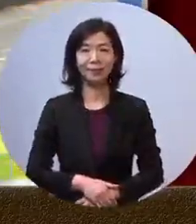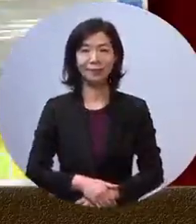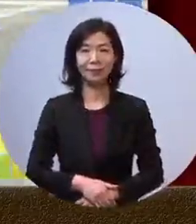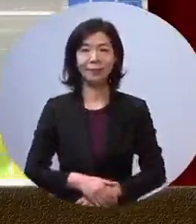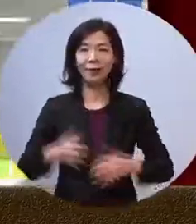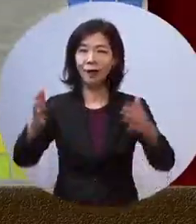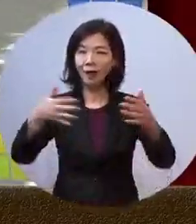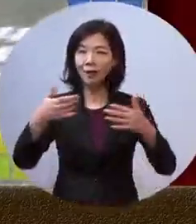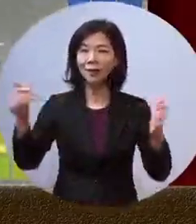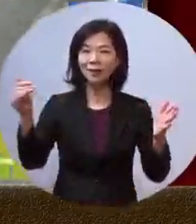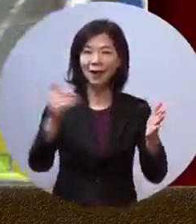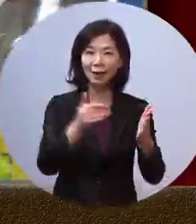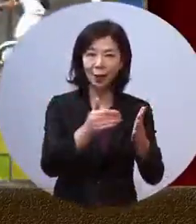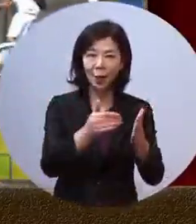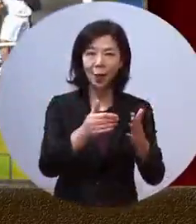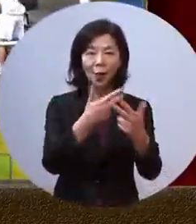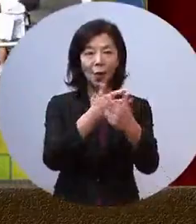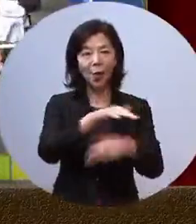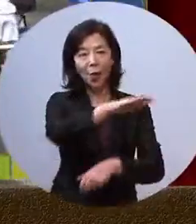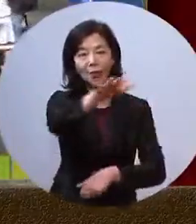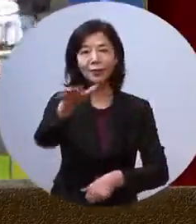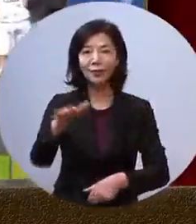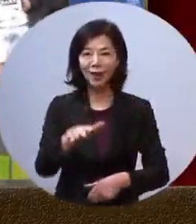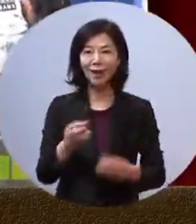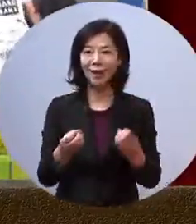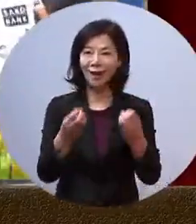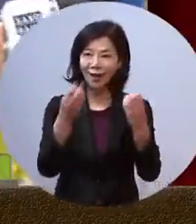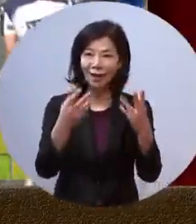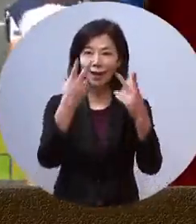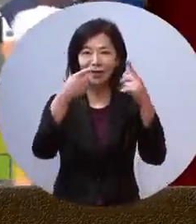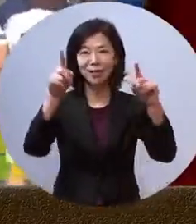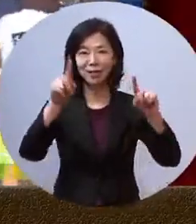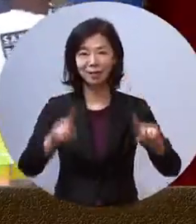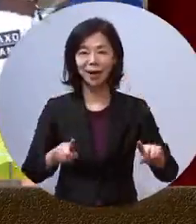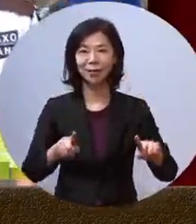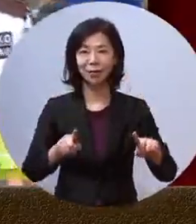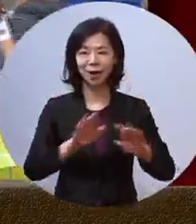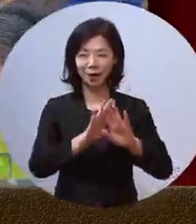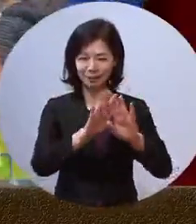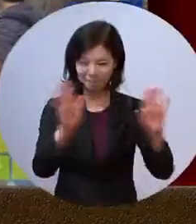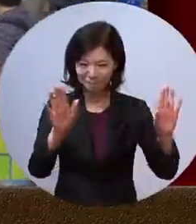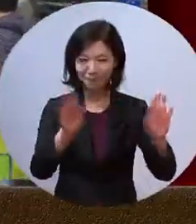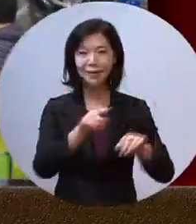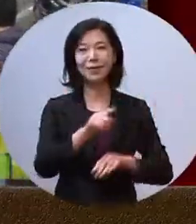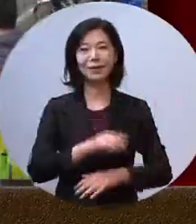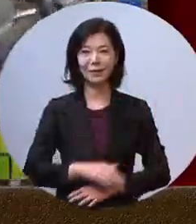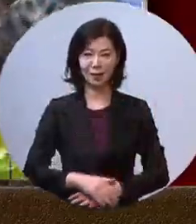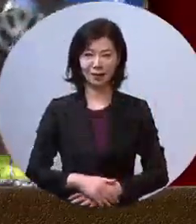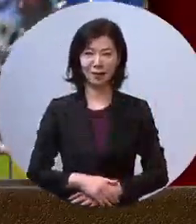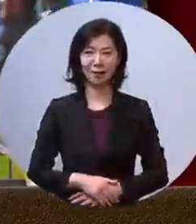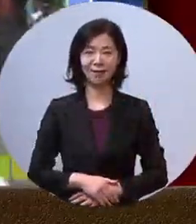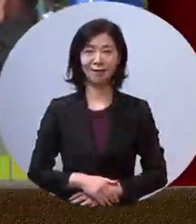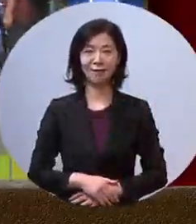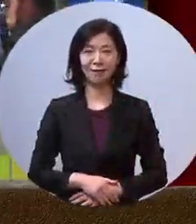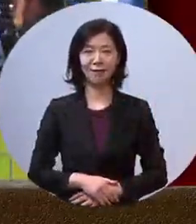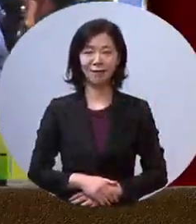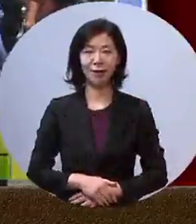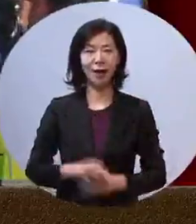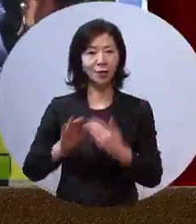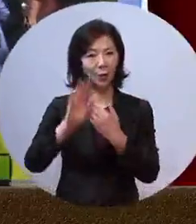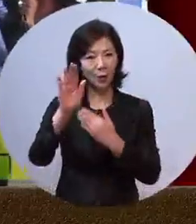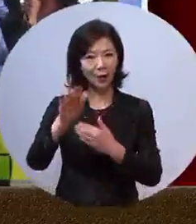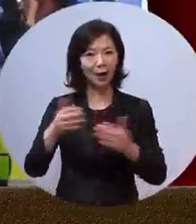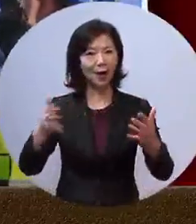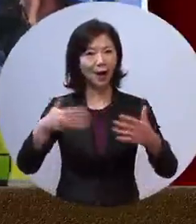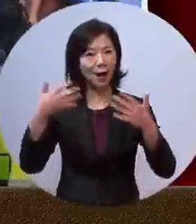秋も深まった藤沢の北部で、真新しい種類のイベントが見事に始まりました。これから